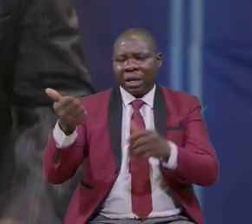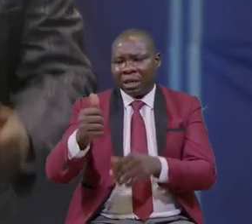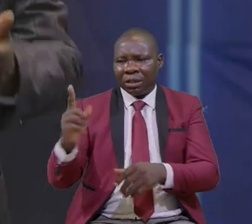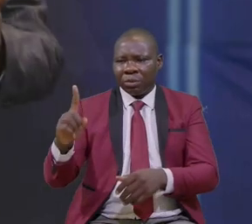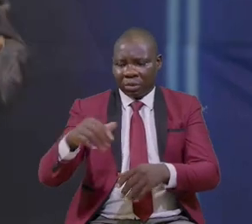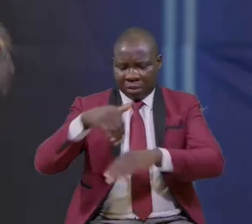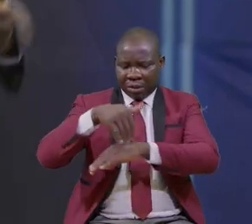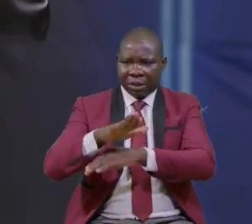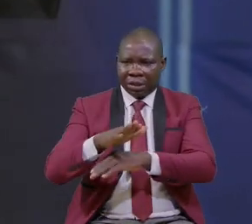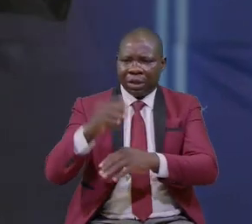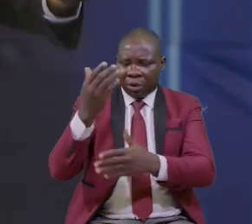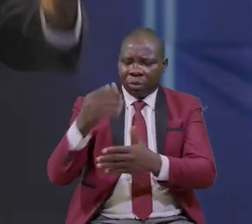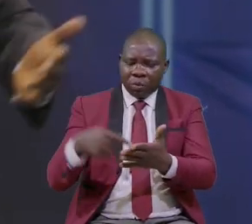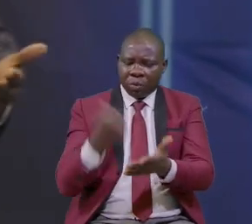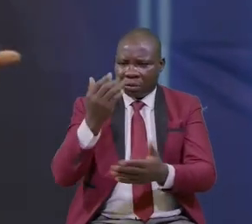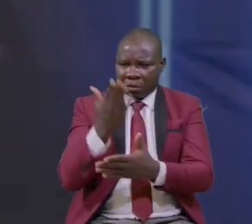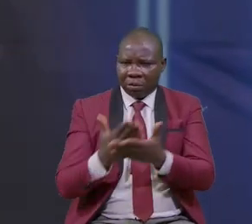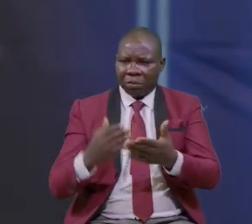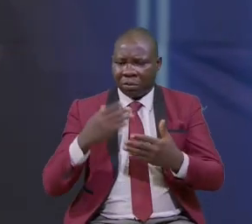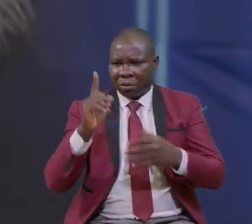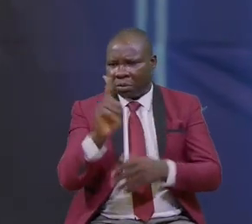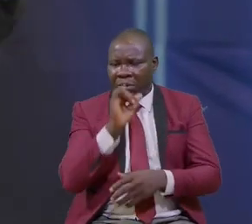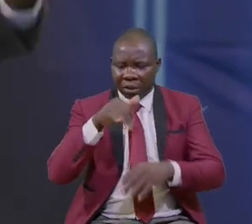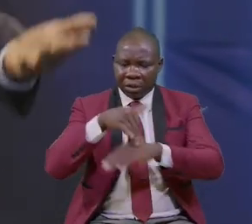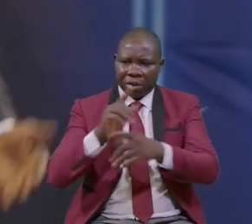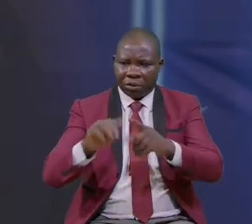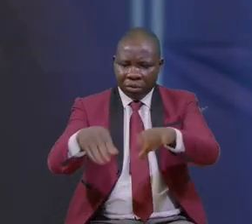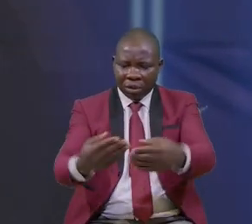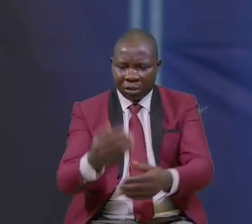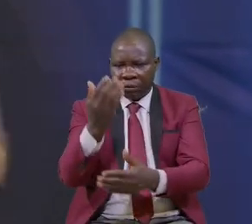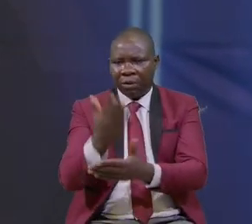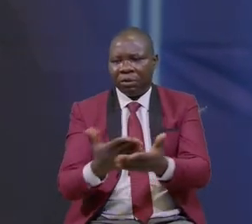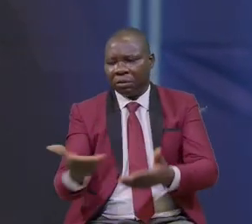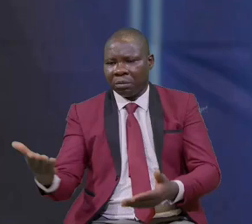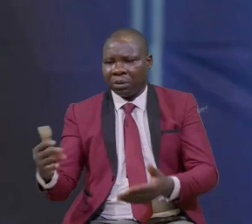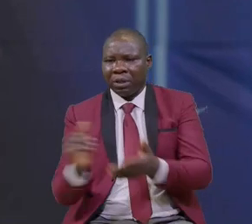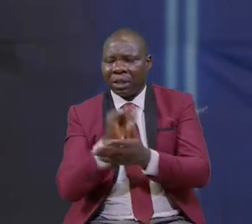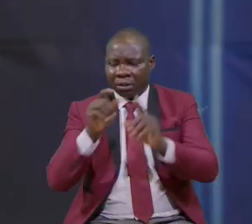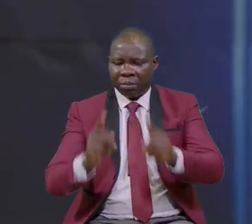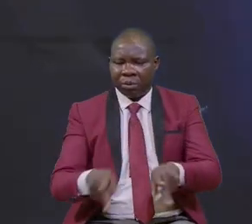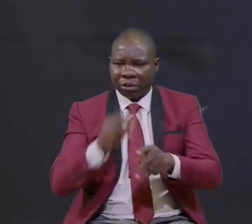Quand quelqu'un envoyait, donnait quelque chose. Ça, c'est un apôtre.